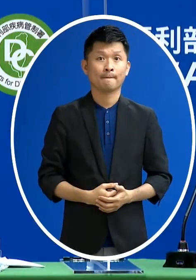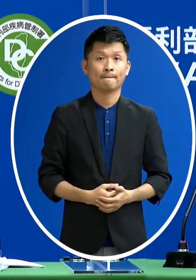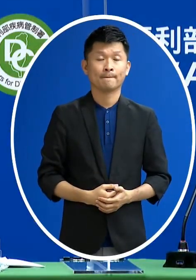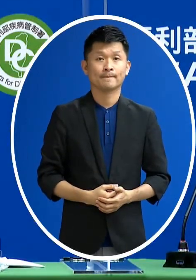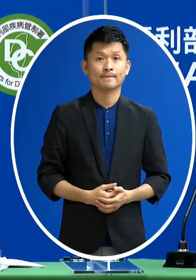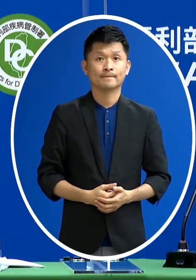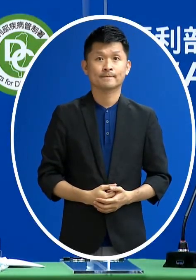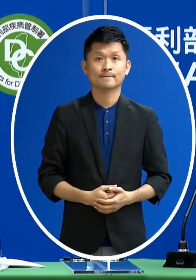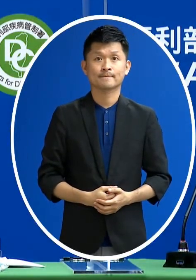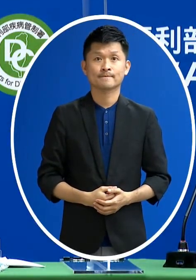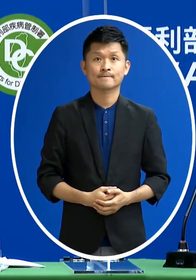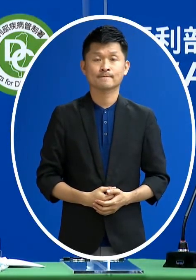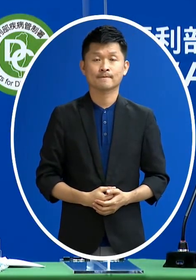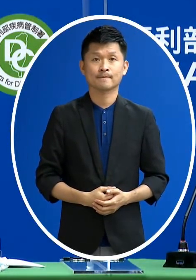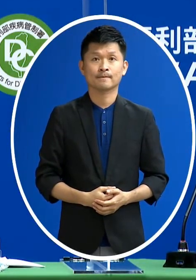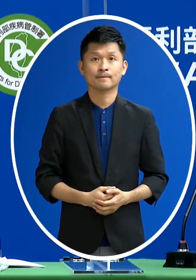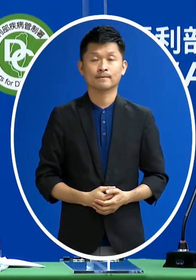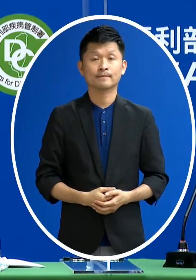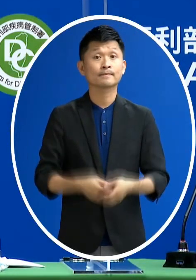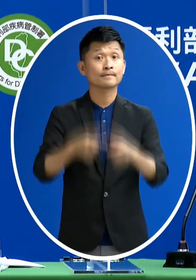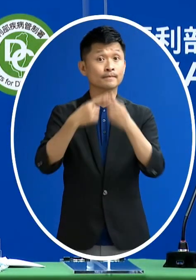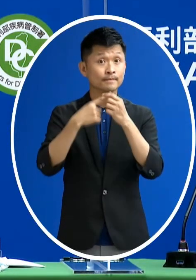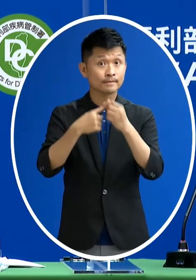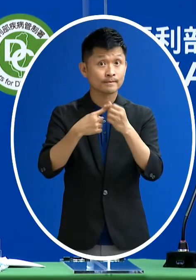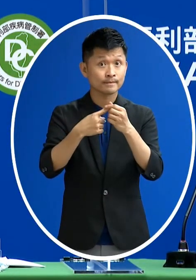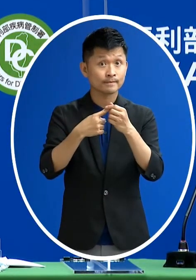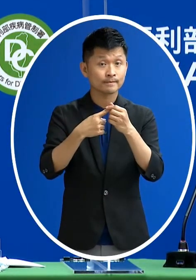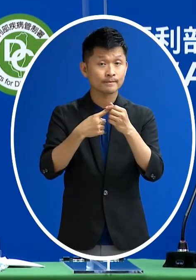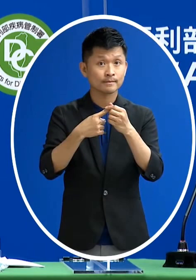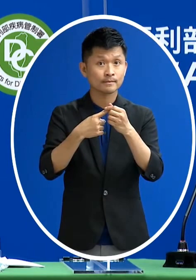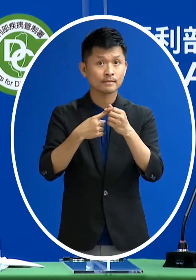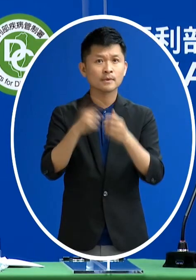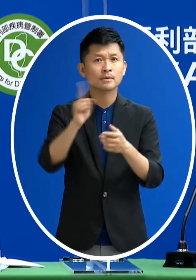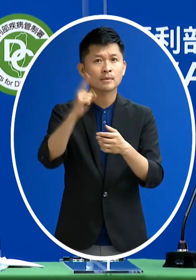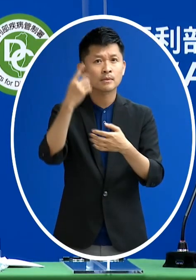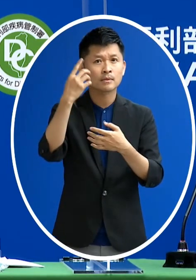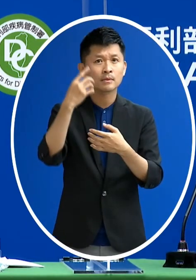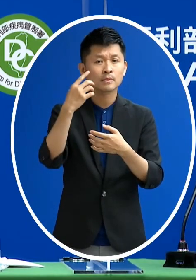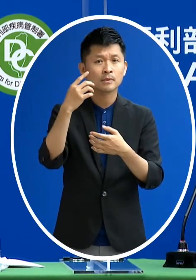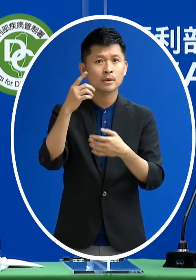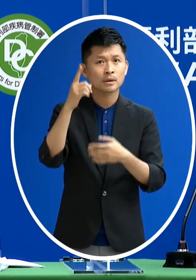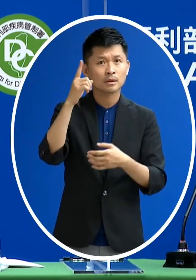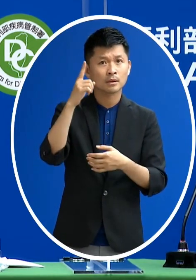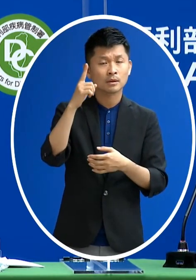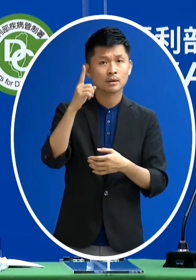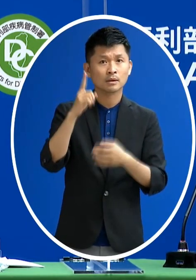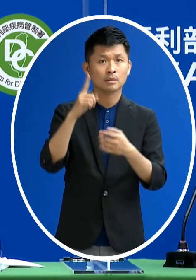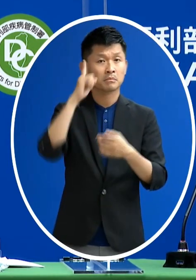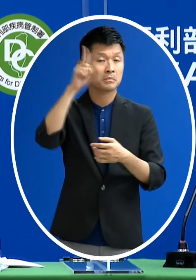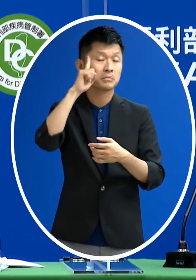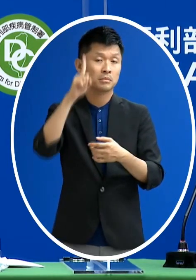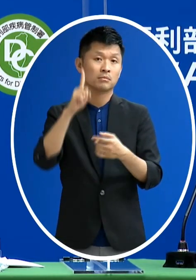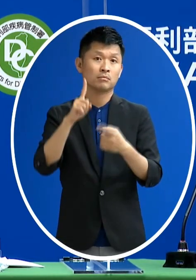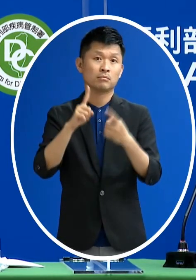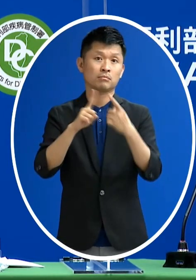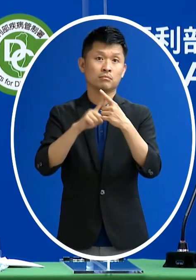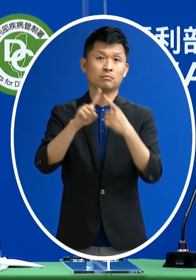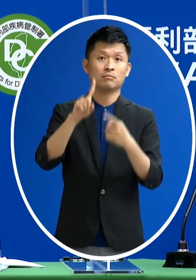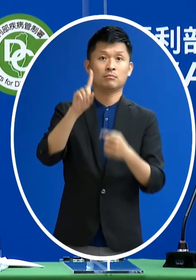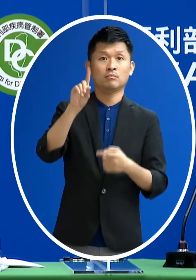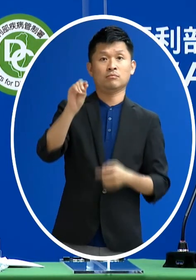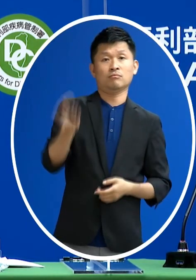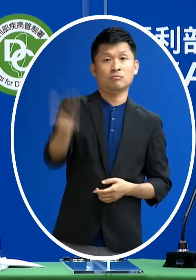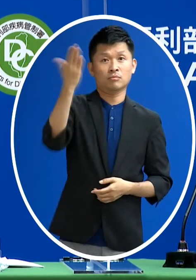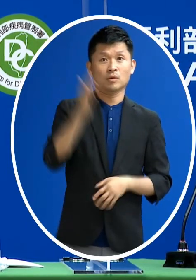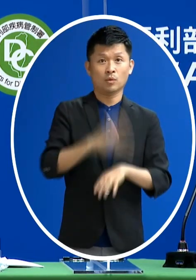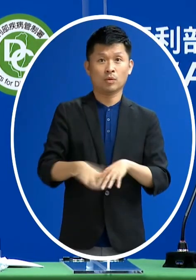第一个讲的，你说什么时候过一万？大概明天就过一万了嘛，也不用等那么久。今天8822，